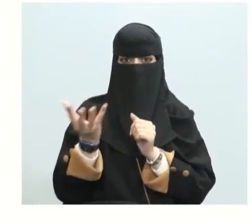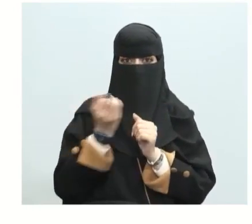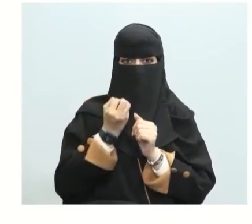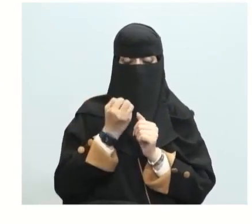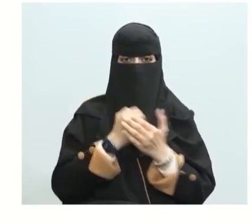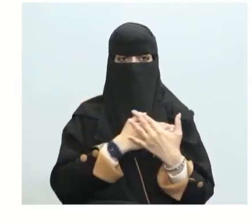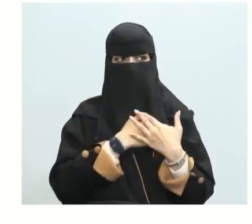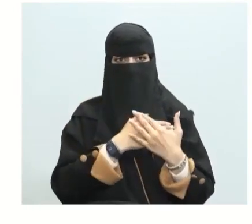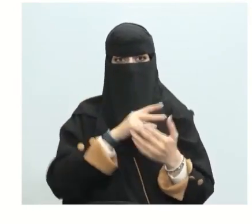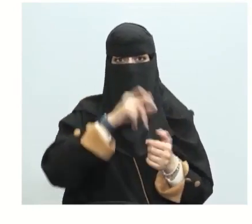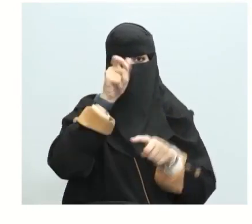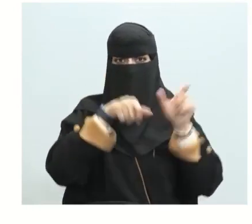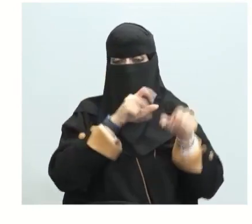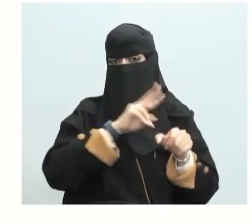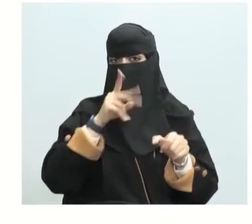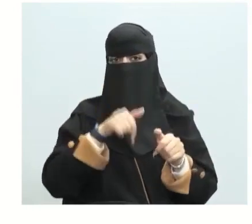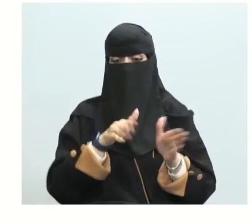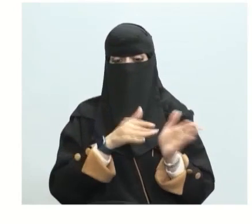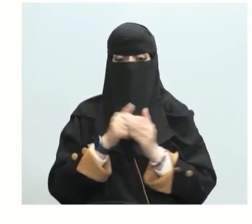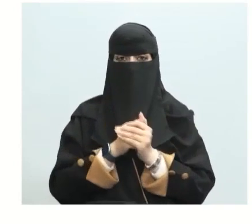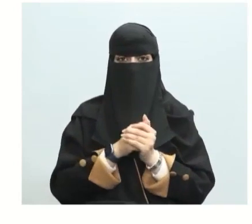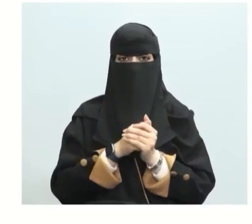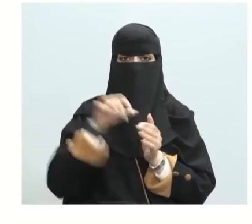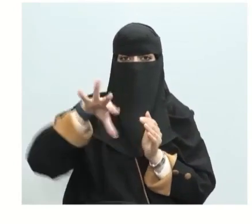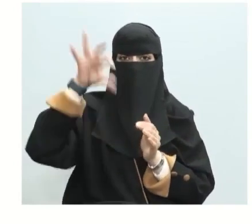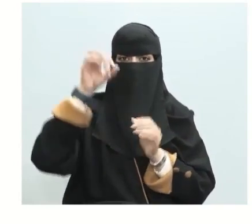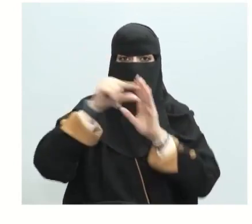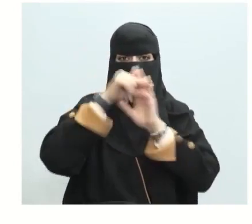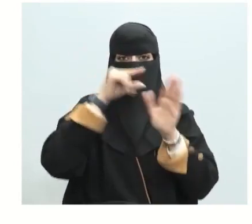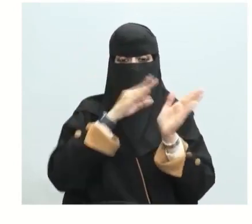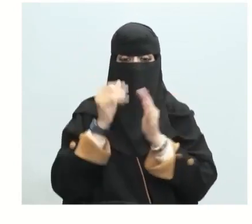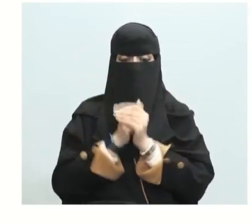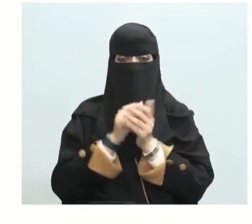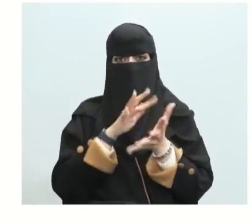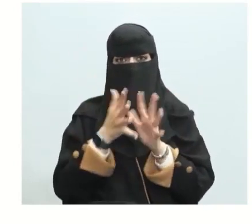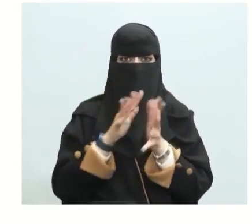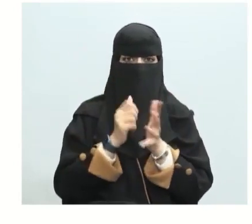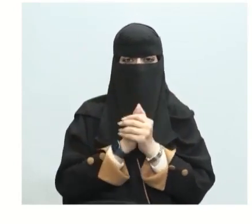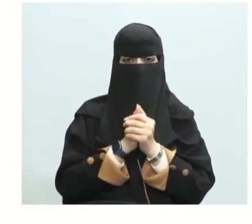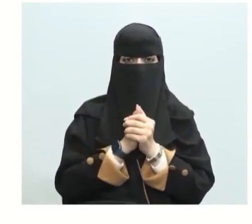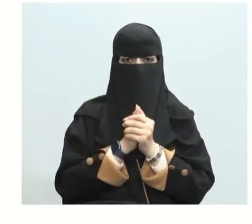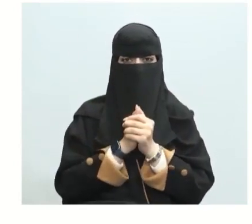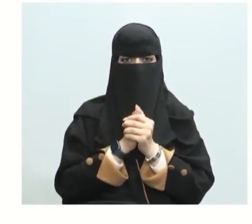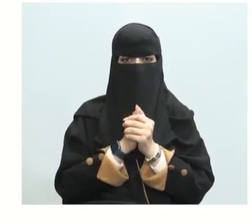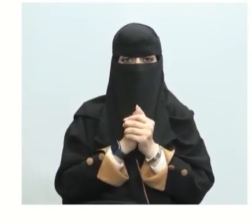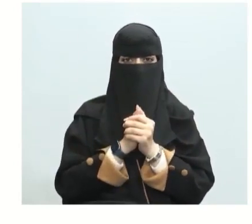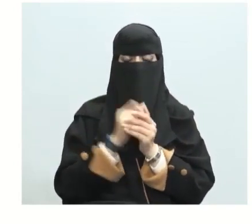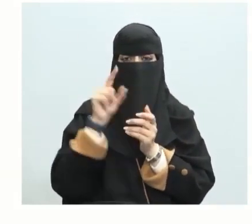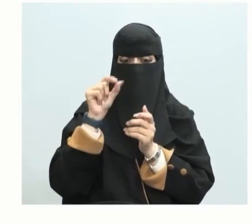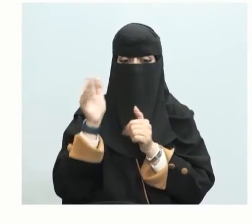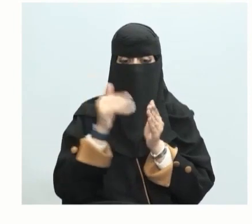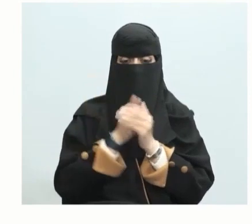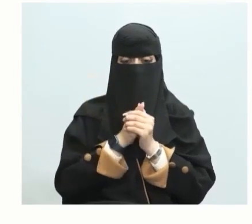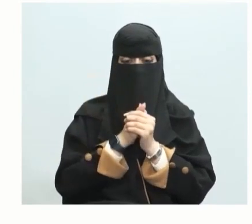الاخرين اكتساب محبه الاخرين هنا ستذكر عنوانا ممكنا جميل